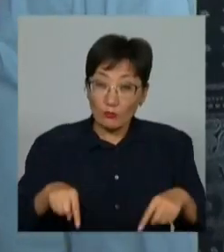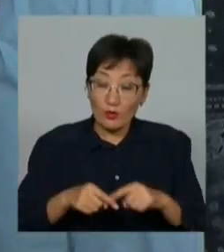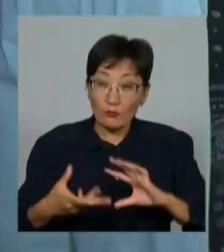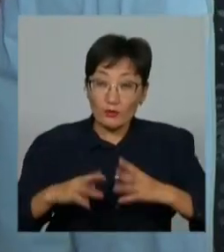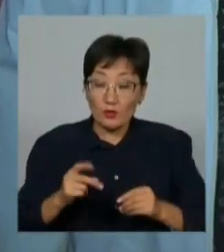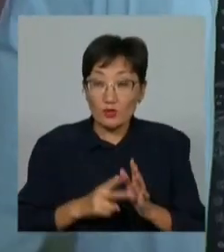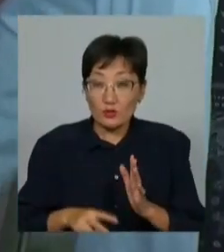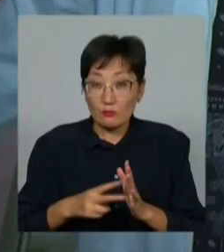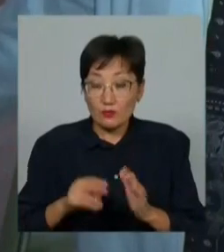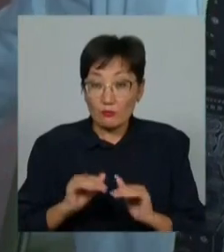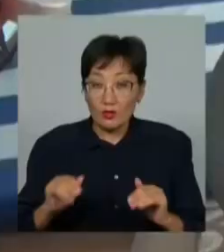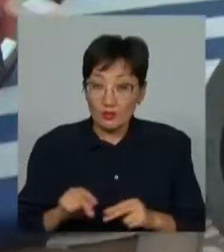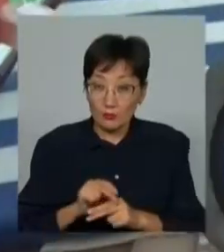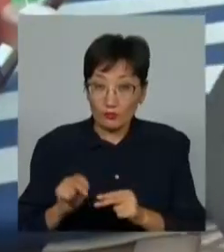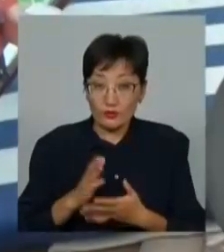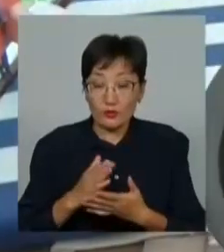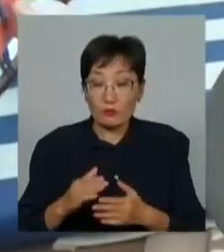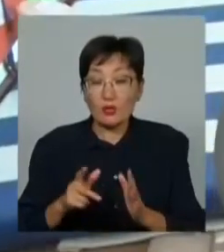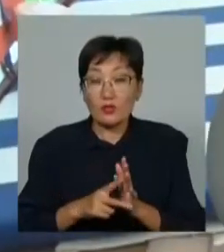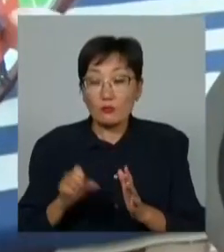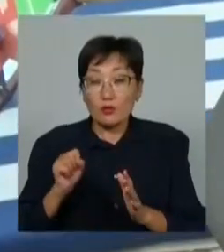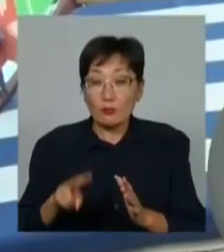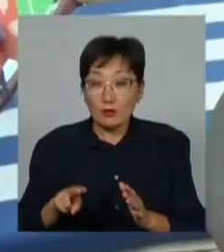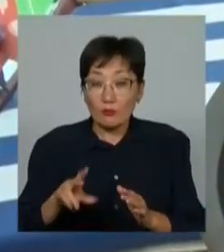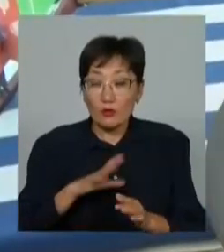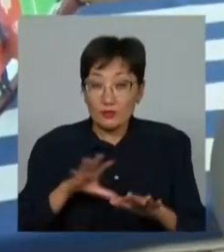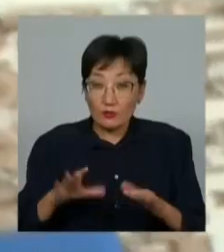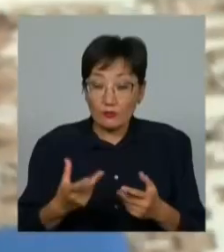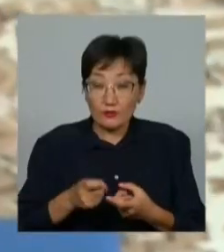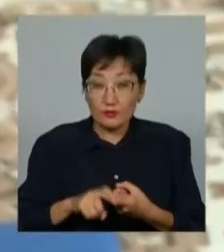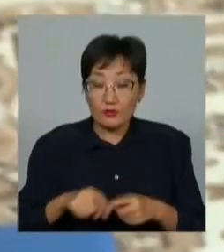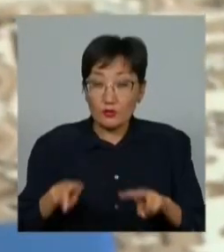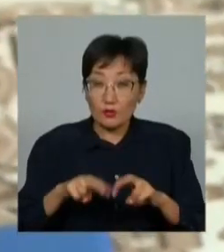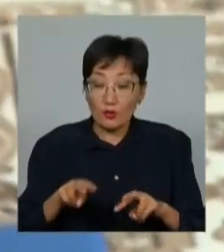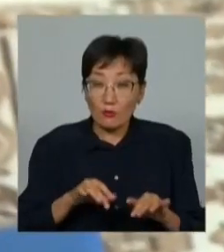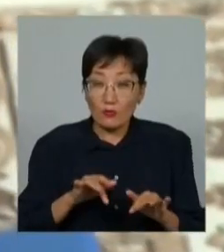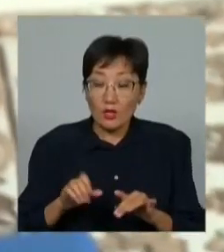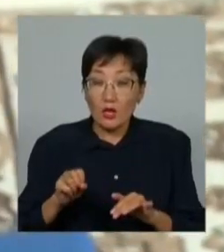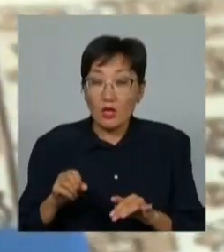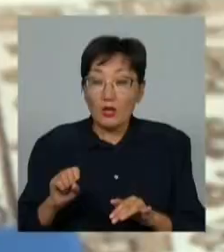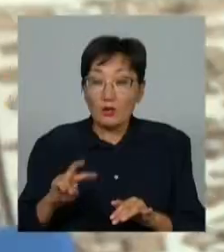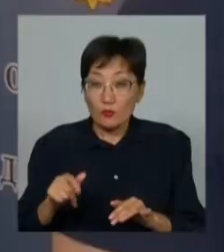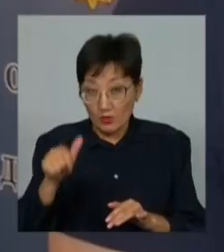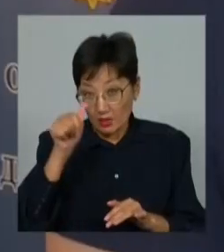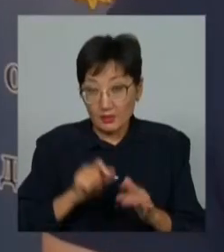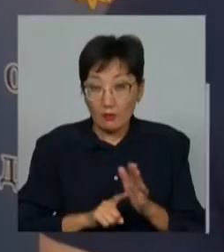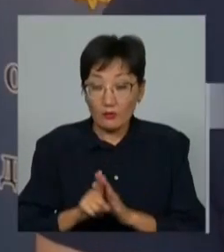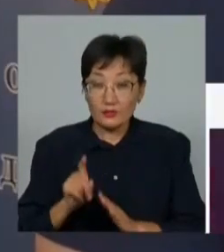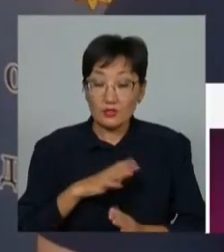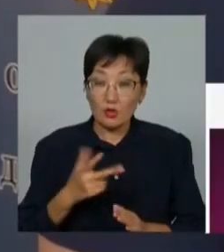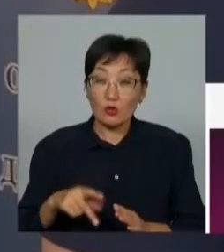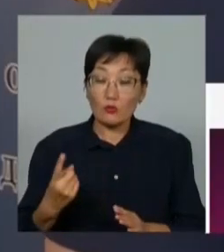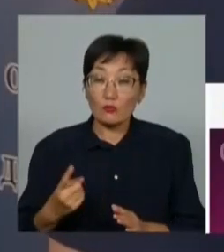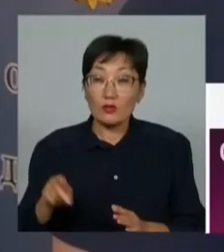Барлығы 77 бала тәрбиеленеді. 8-ші сәуірде болған оқиғаға байланысты тергеу шілде айында ғана басталған.